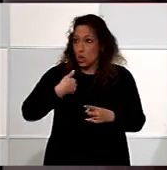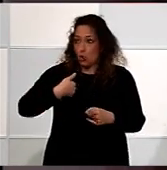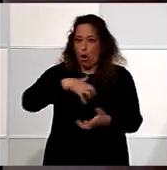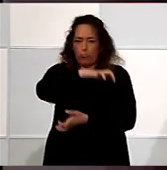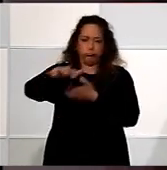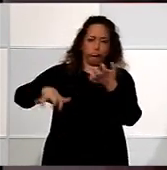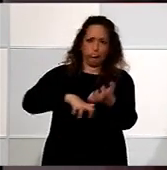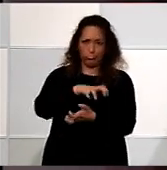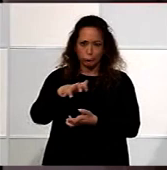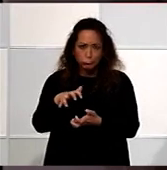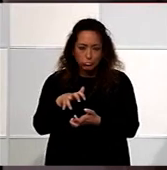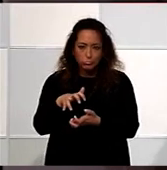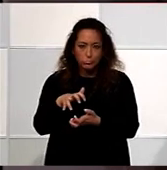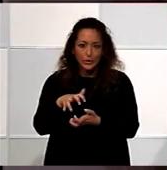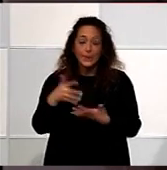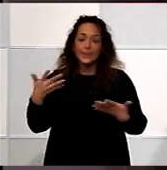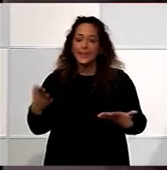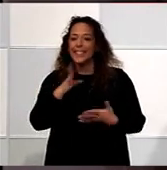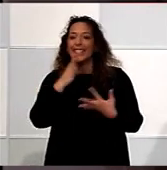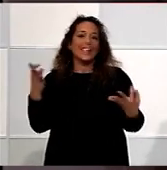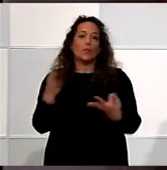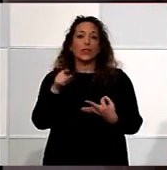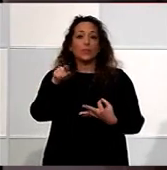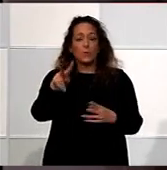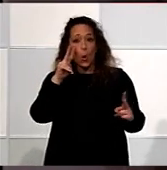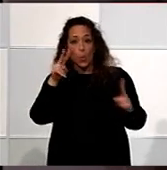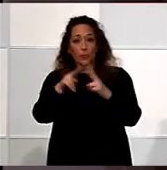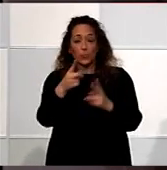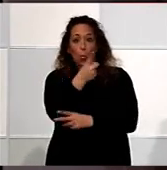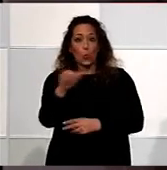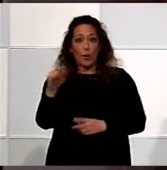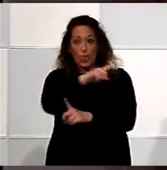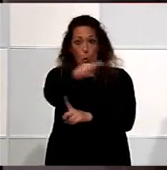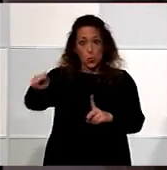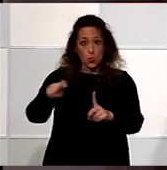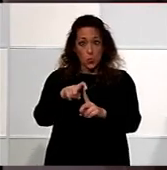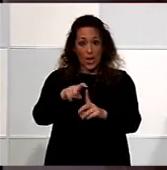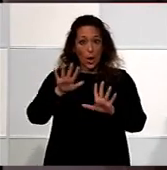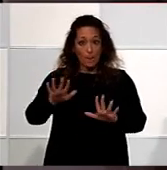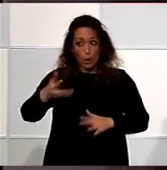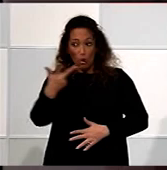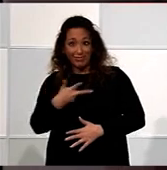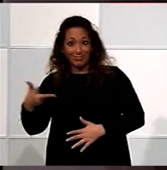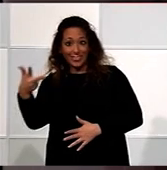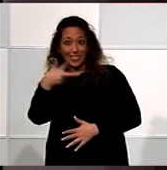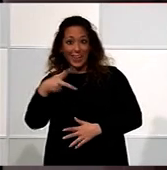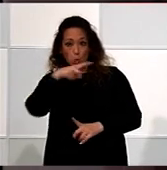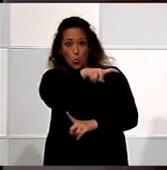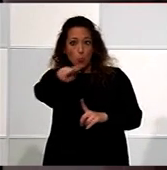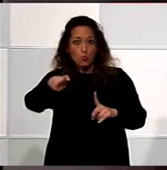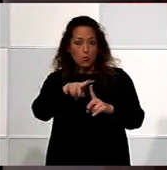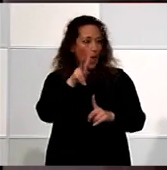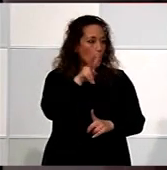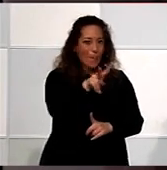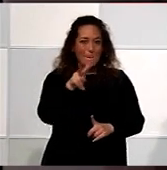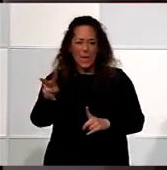Mariona? Que vosaltres no només ens veieu un cop l'any, però nosaltres veiem a tots els nens i les nenes durant tot l'any. Si van a dormir